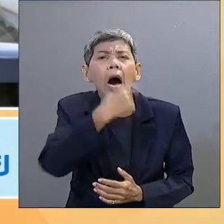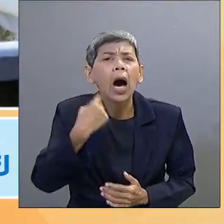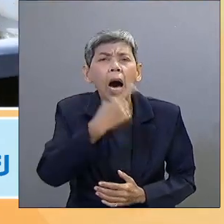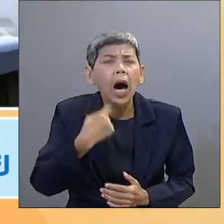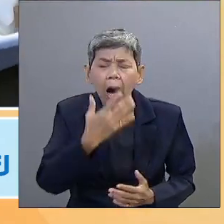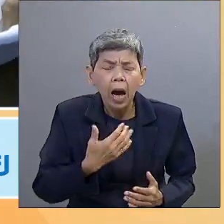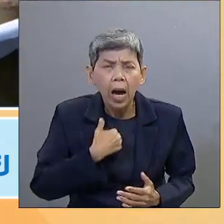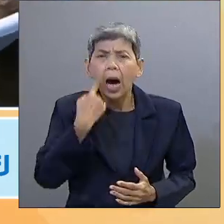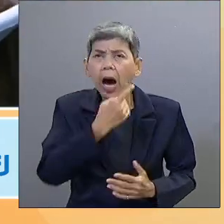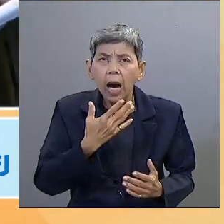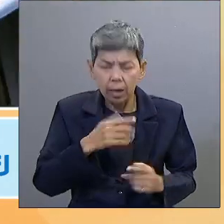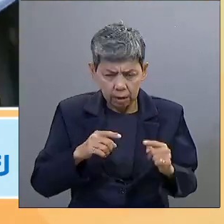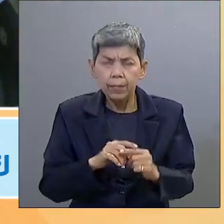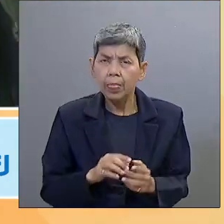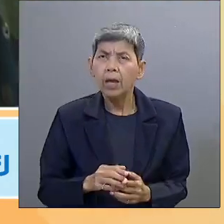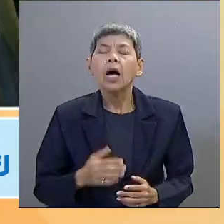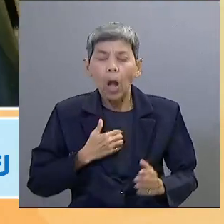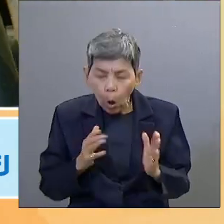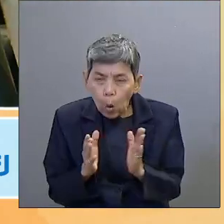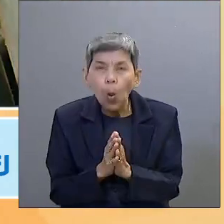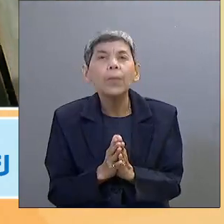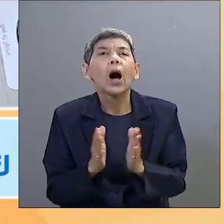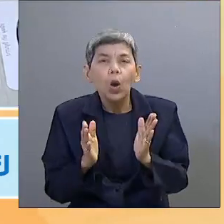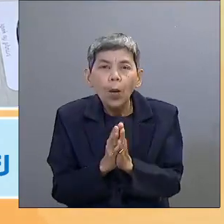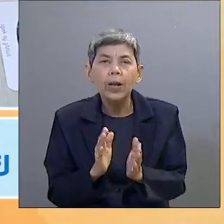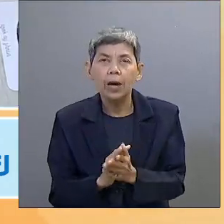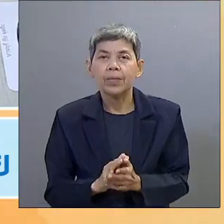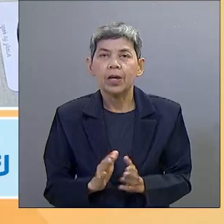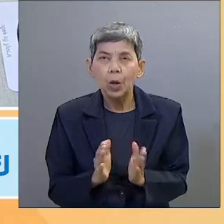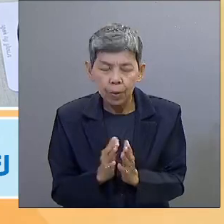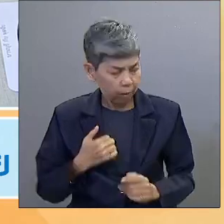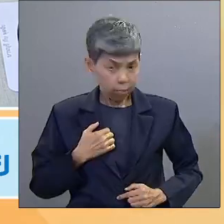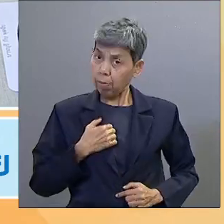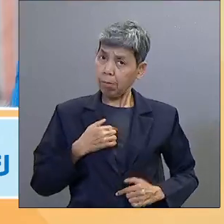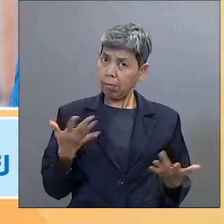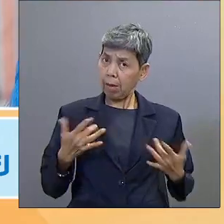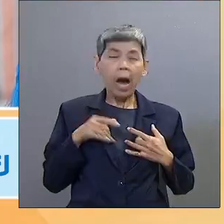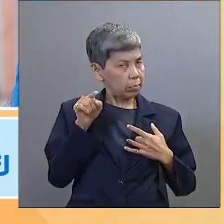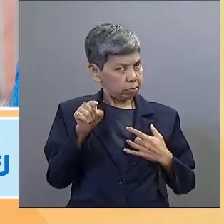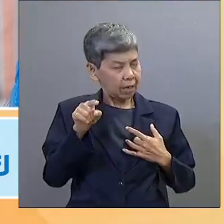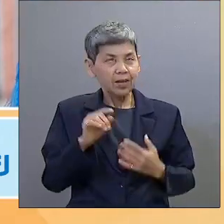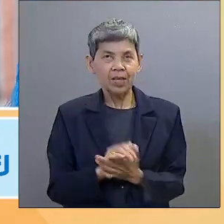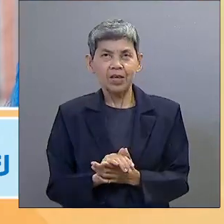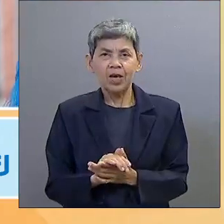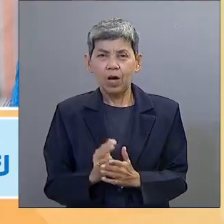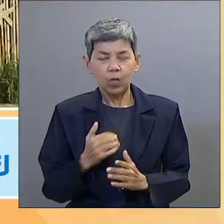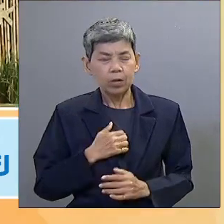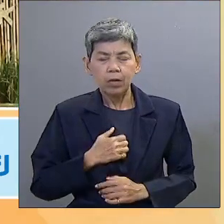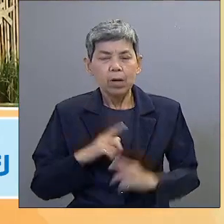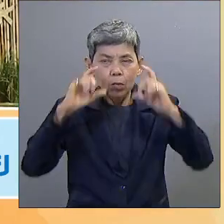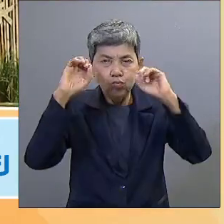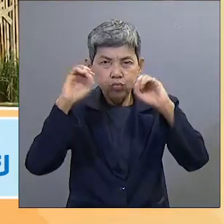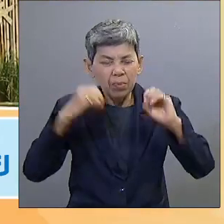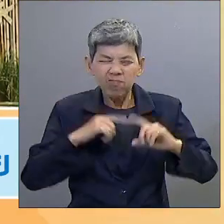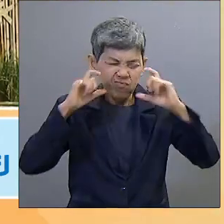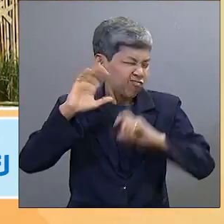องแนบเอกสารหน่อย ร่วมกันได้อย่างสันติถ้าเราหาวิธีอยู่ร่วมกัน แต่ผมเป็นคนไม่ถ่ายรูปเลย